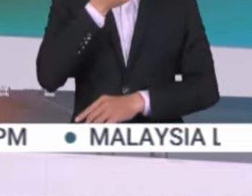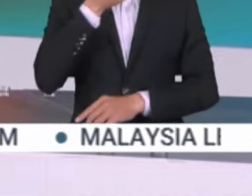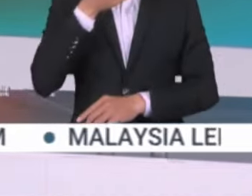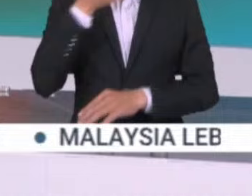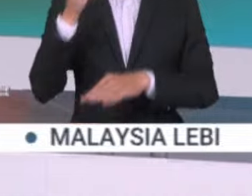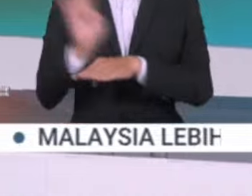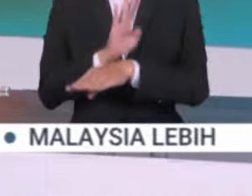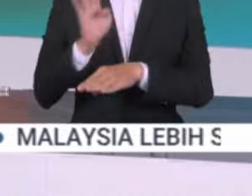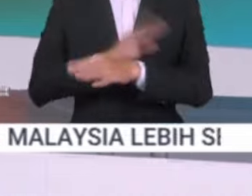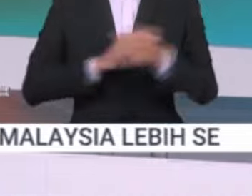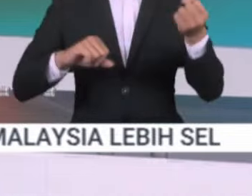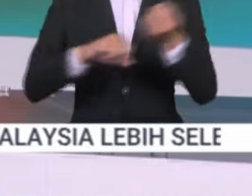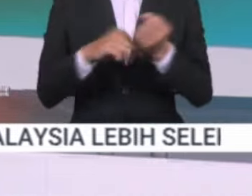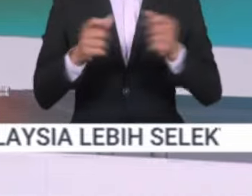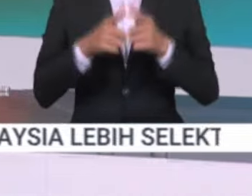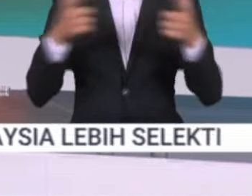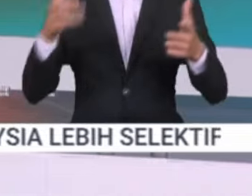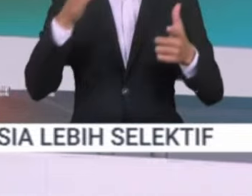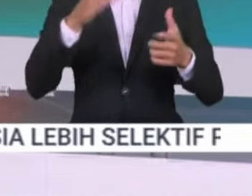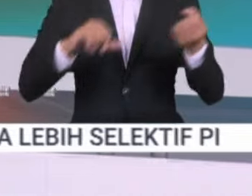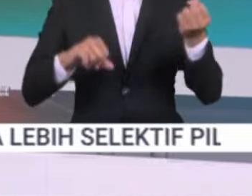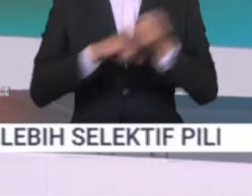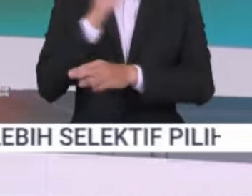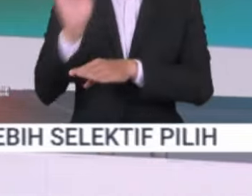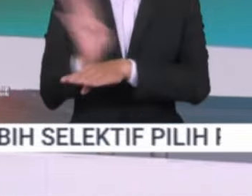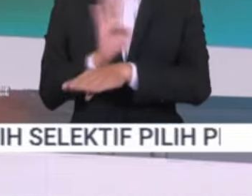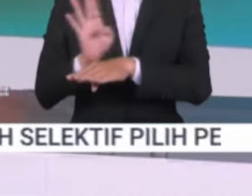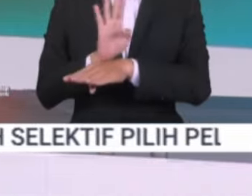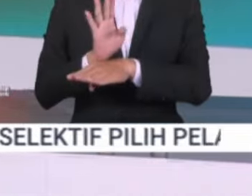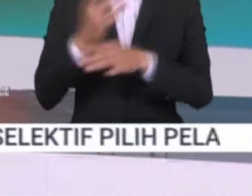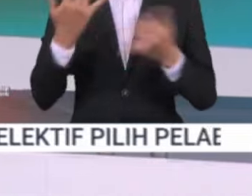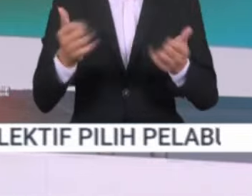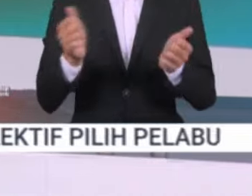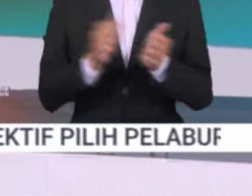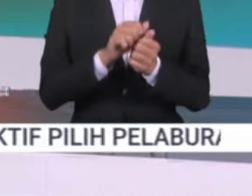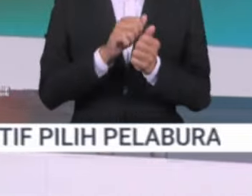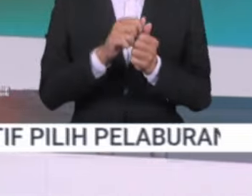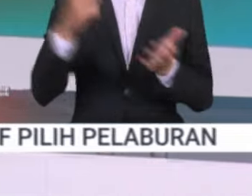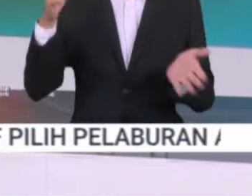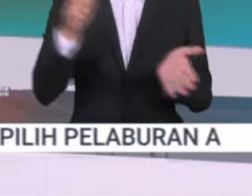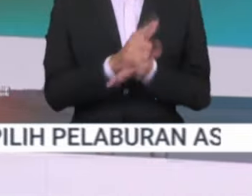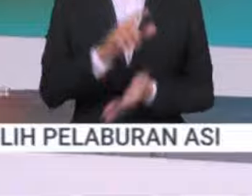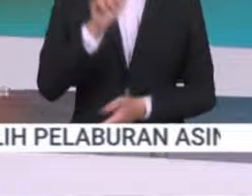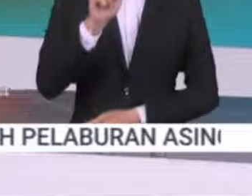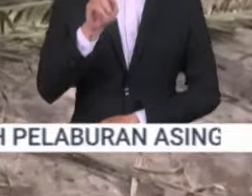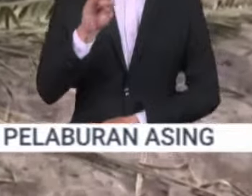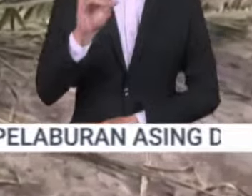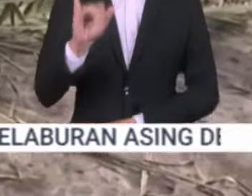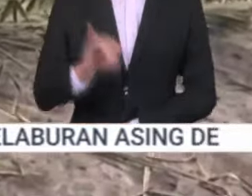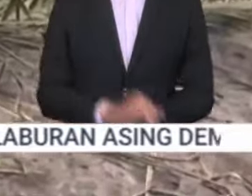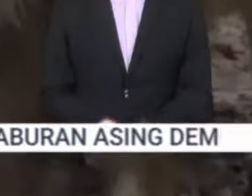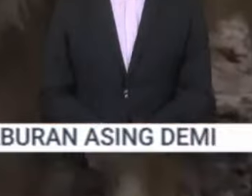penyumbang terbesar dan menjadi tulang belakang. Kita saksikan laporan Audi Mohd Nur.